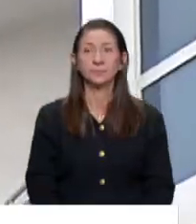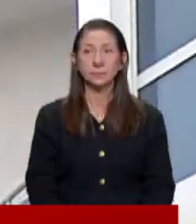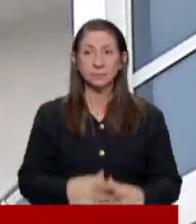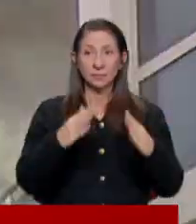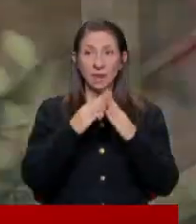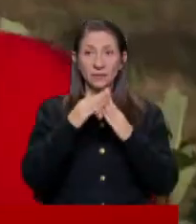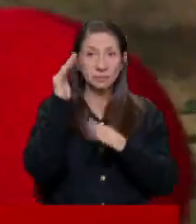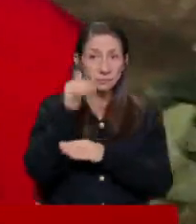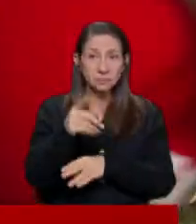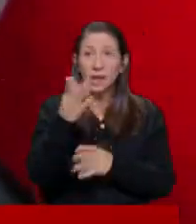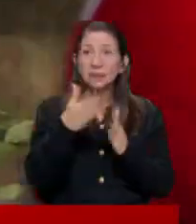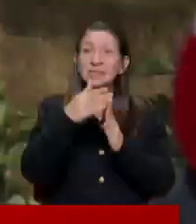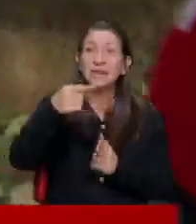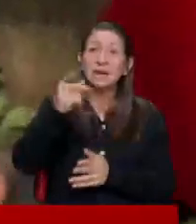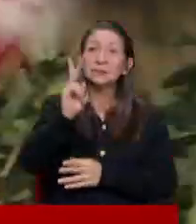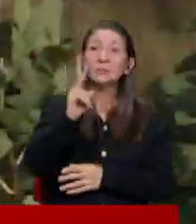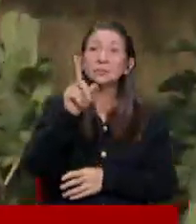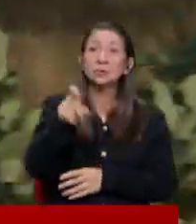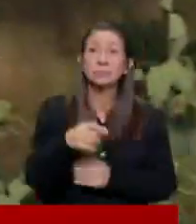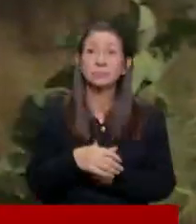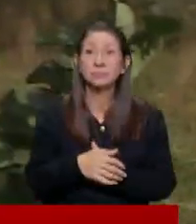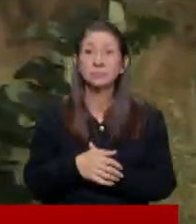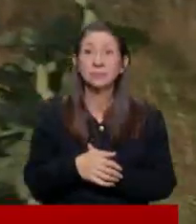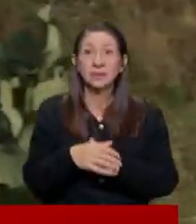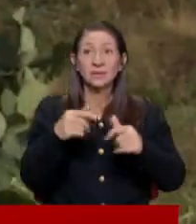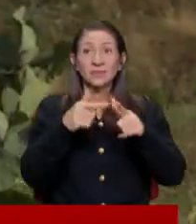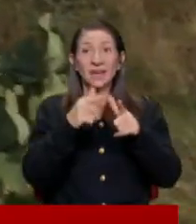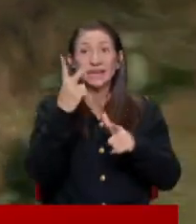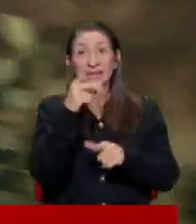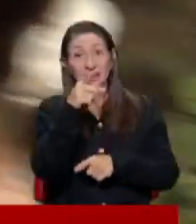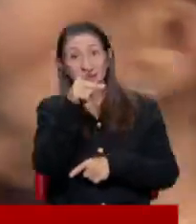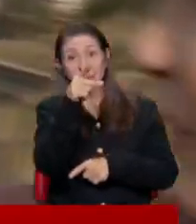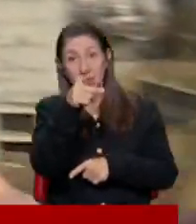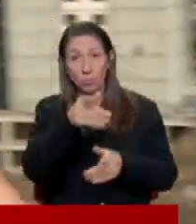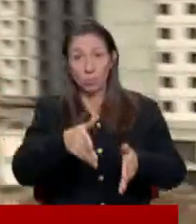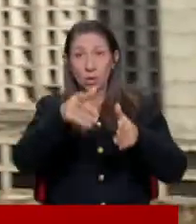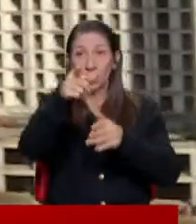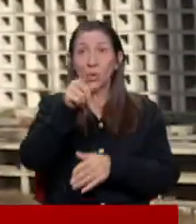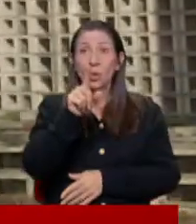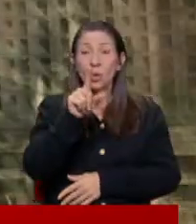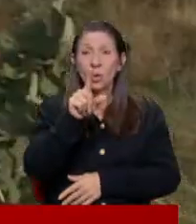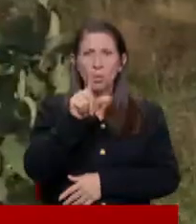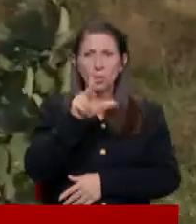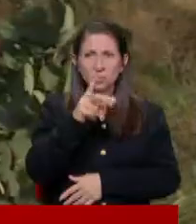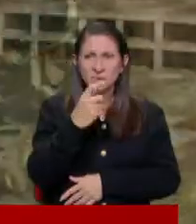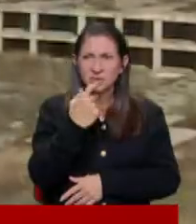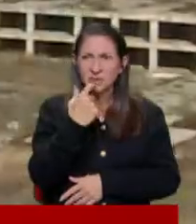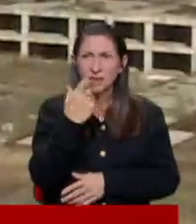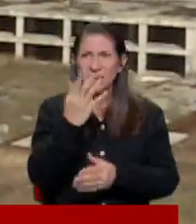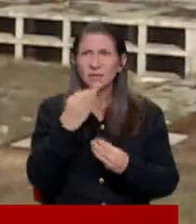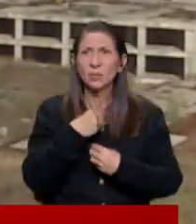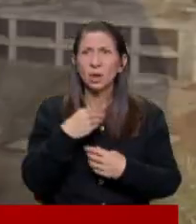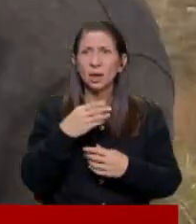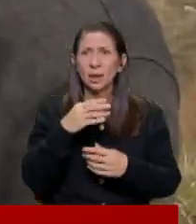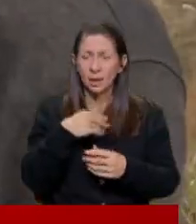Konut mağduruyum. Hangi daire sizin diye sorsam. P2'deydi şuradaki blok. 13 seneden beri teslim edilmiyor.